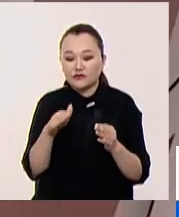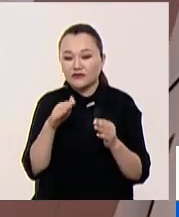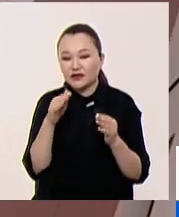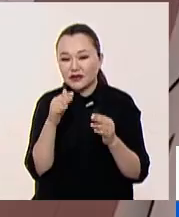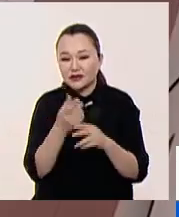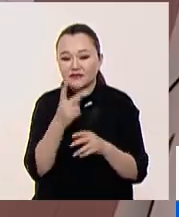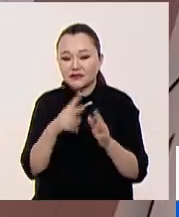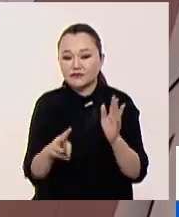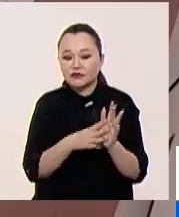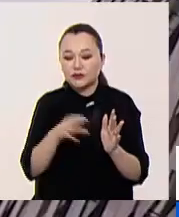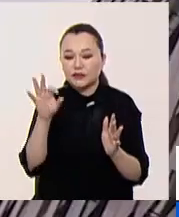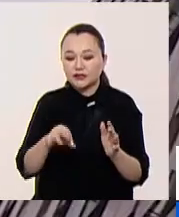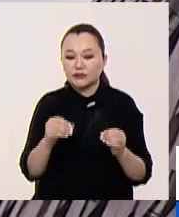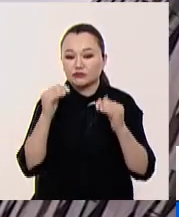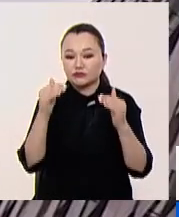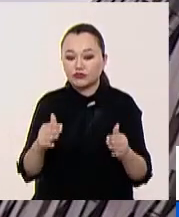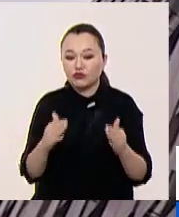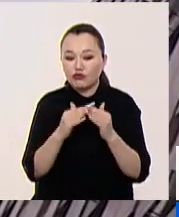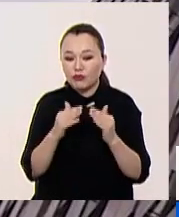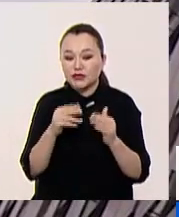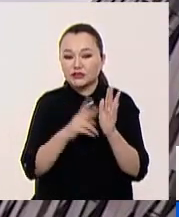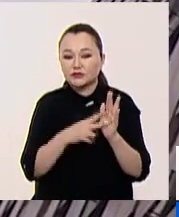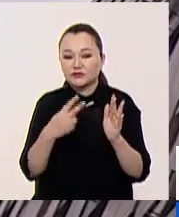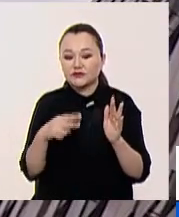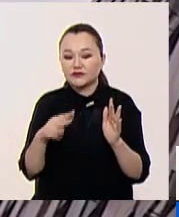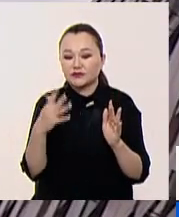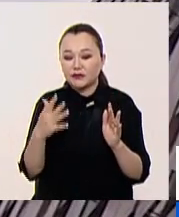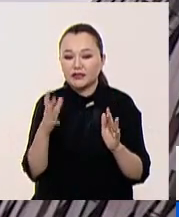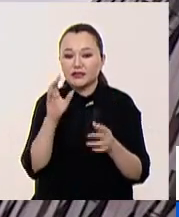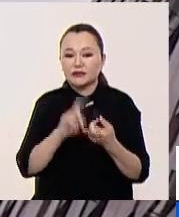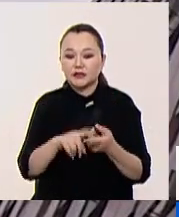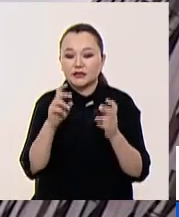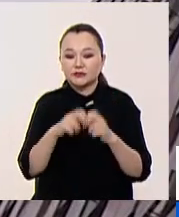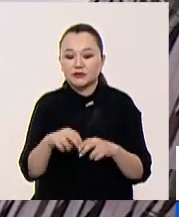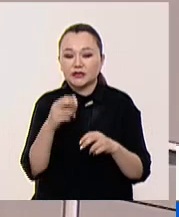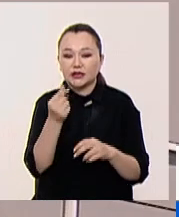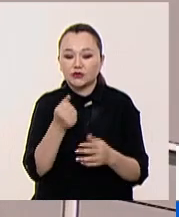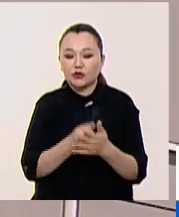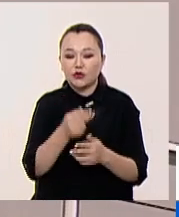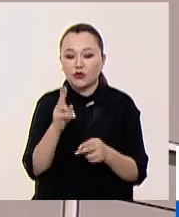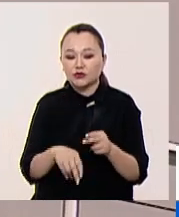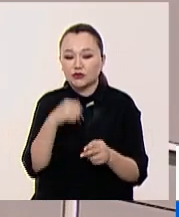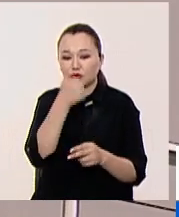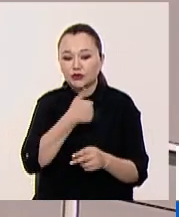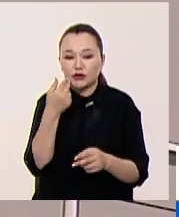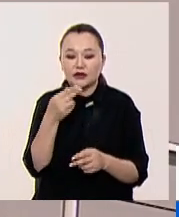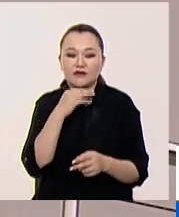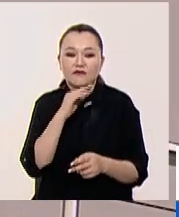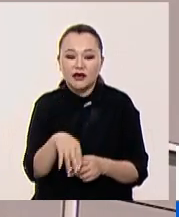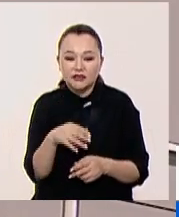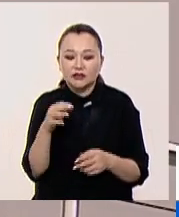28%-ға қымбаттаған. Ал әзірге 7-20-25 бағдарламасына қарастырылған сомма жыл соңына дейін жетеді екен. Яғни